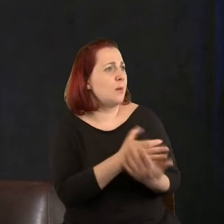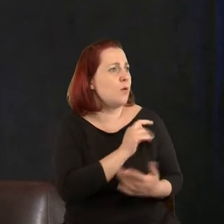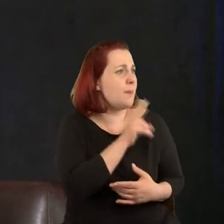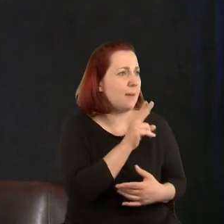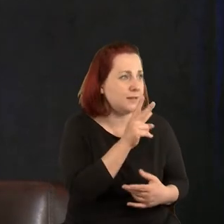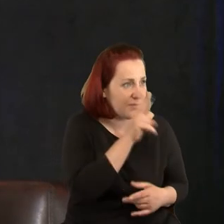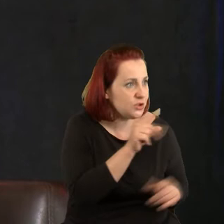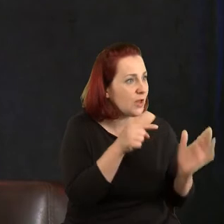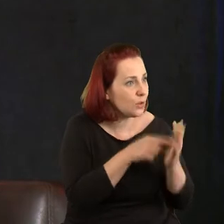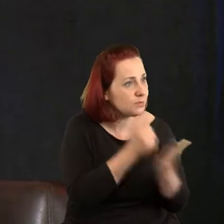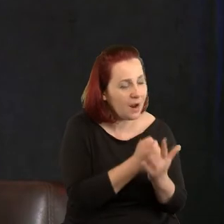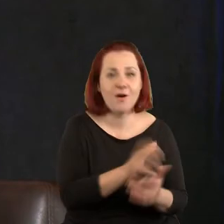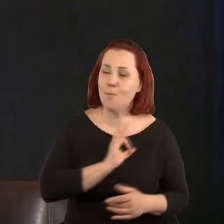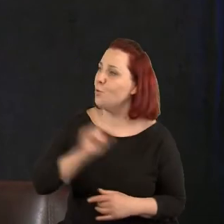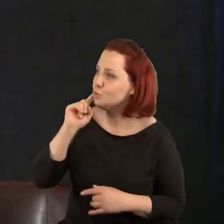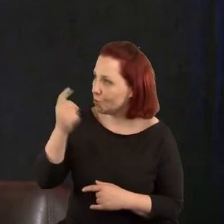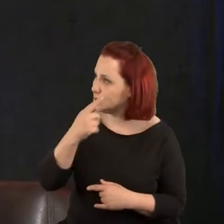moja ciotka i w ten sposób